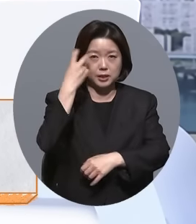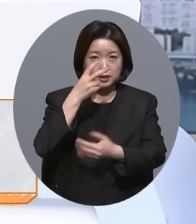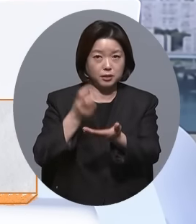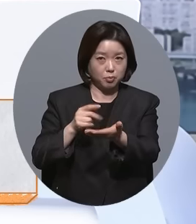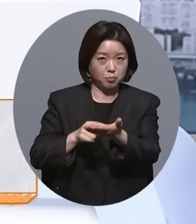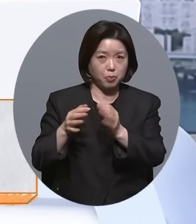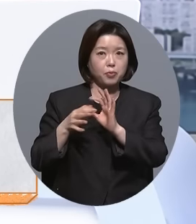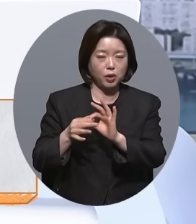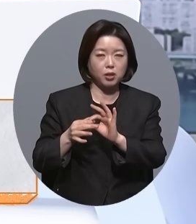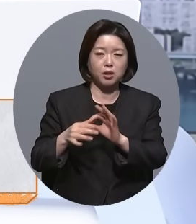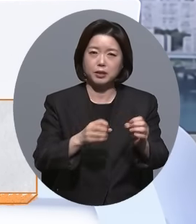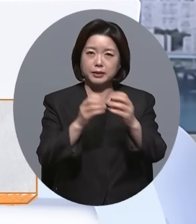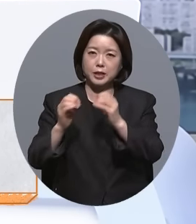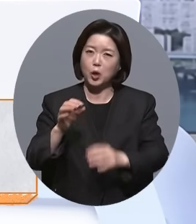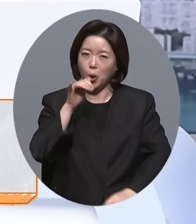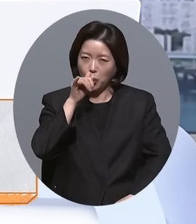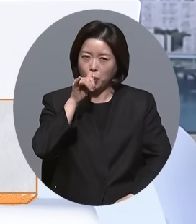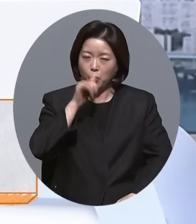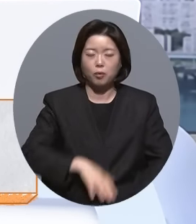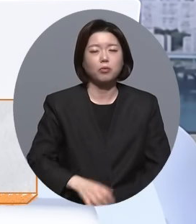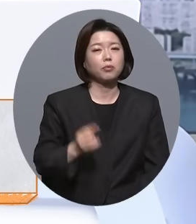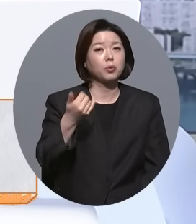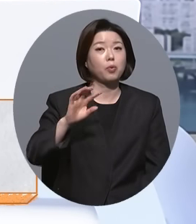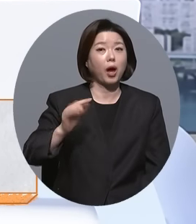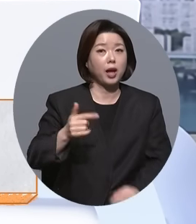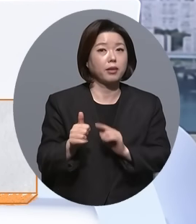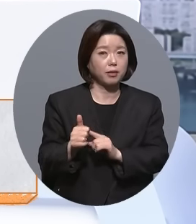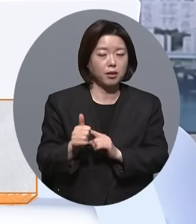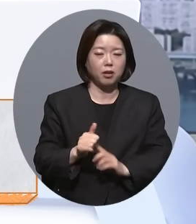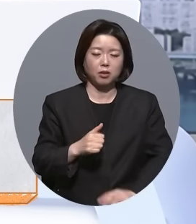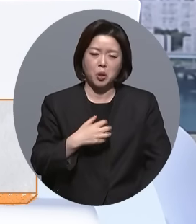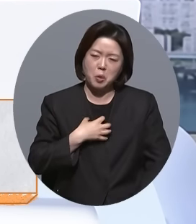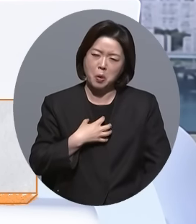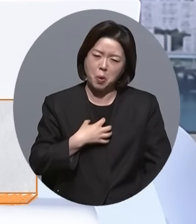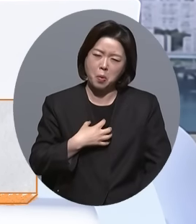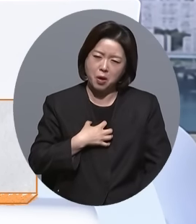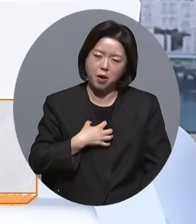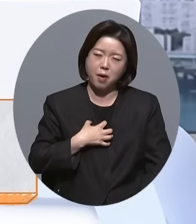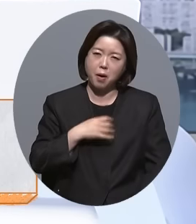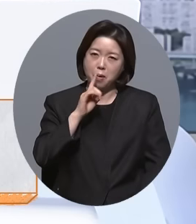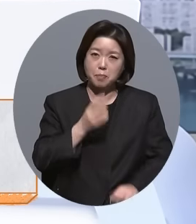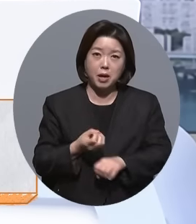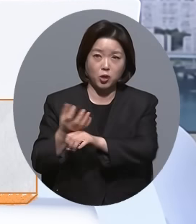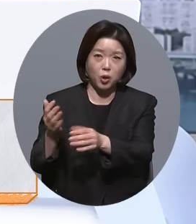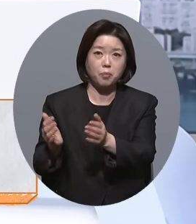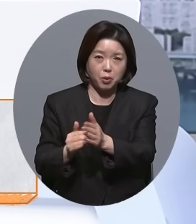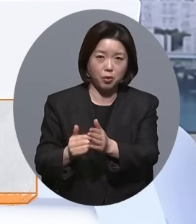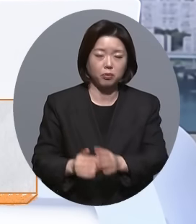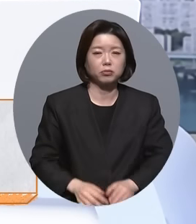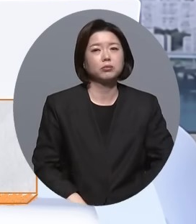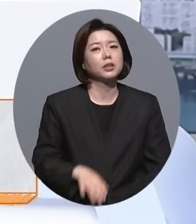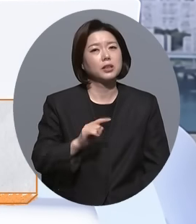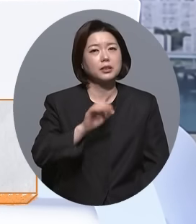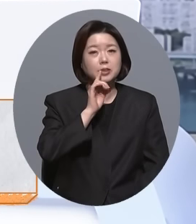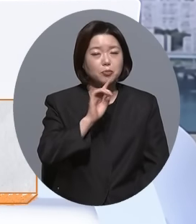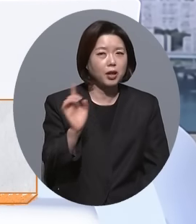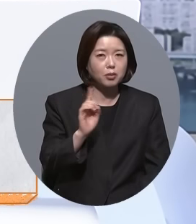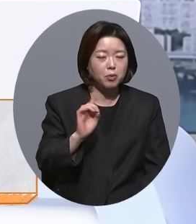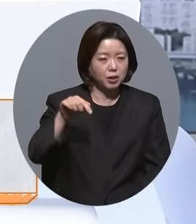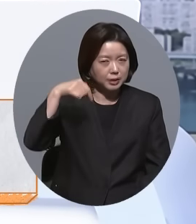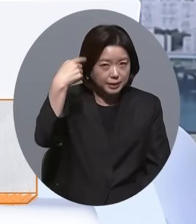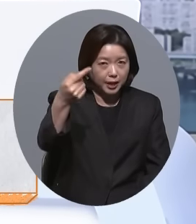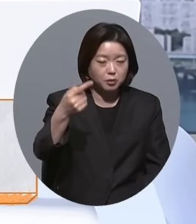관련돼서도 얘기가 오고 간 것 같고 그리고 한동훈 대표가 위태위태하다라는 표현을 한 것으로 전해지고 있습니다. 그 얘기인 즉슨